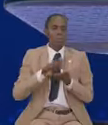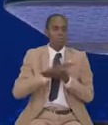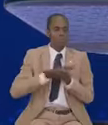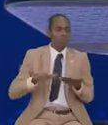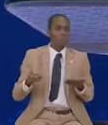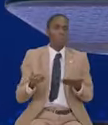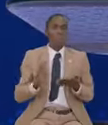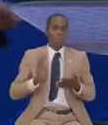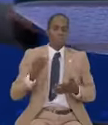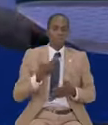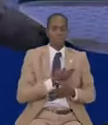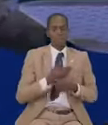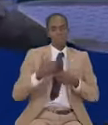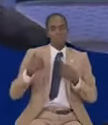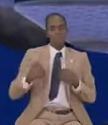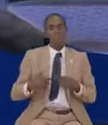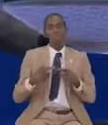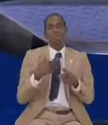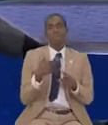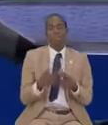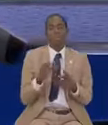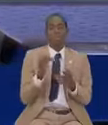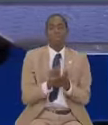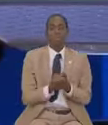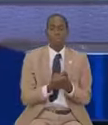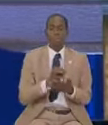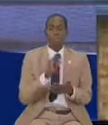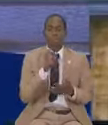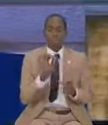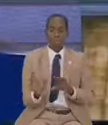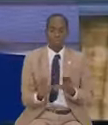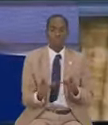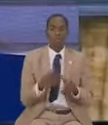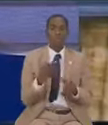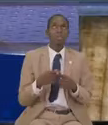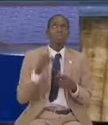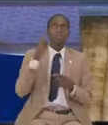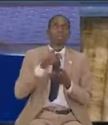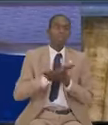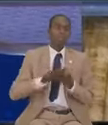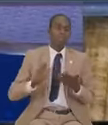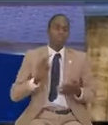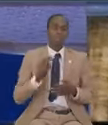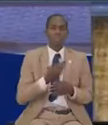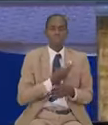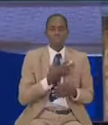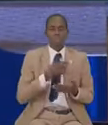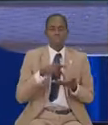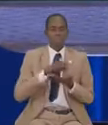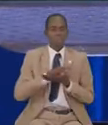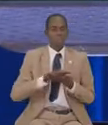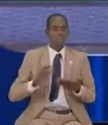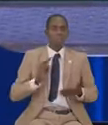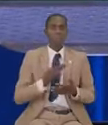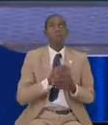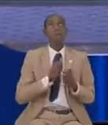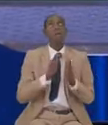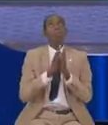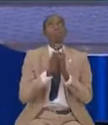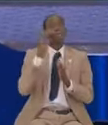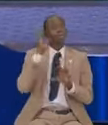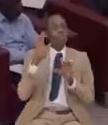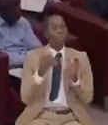vérifie mon corps et cela est fait il nous purifie il nous lave et nous nettoie je prie